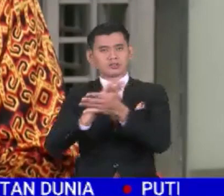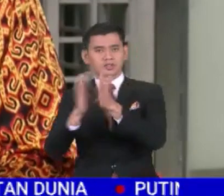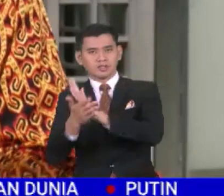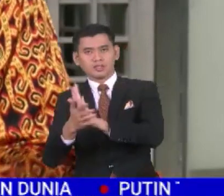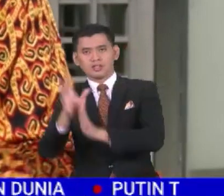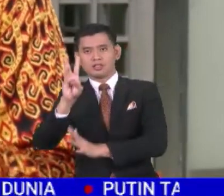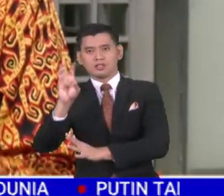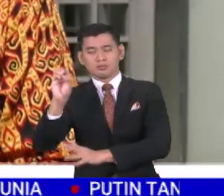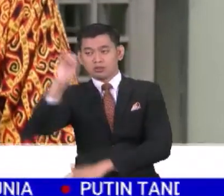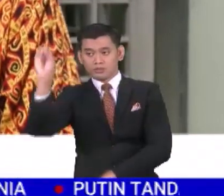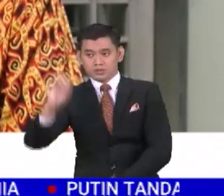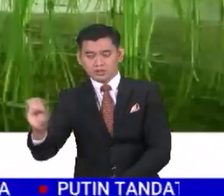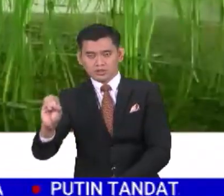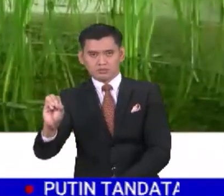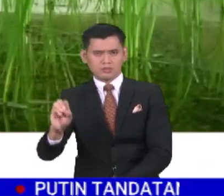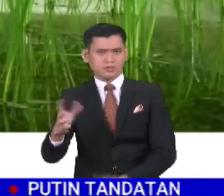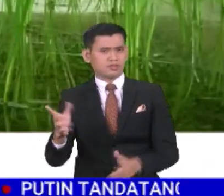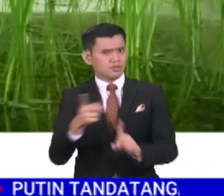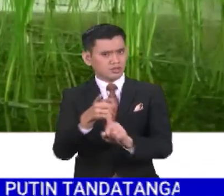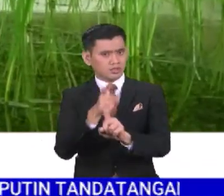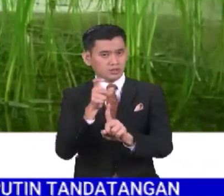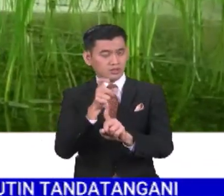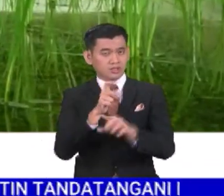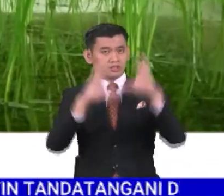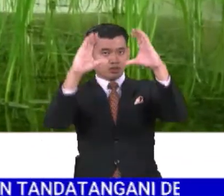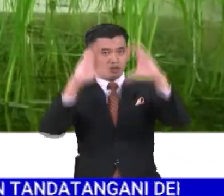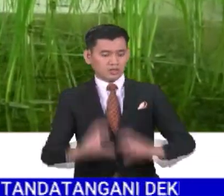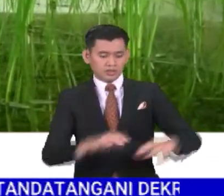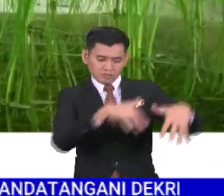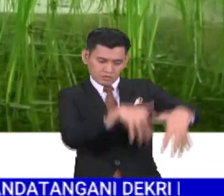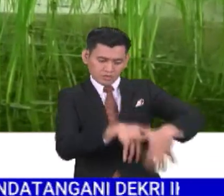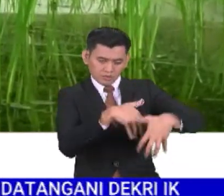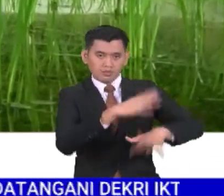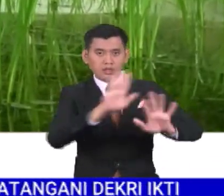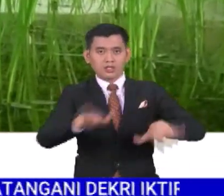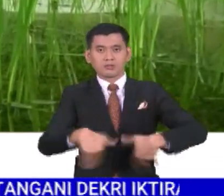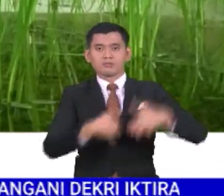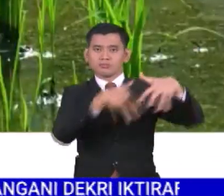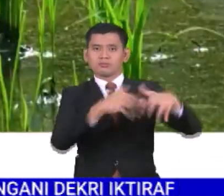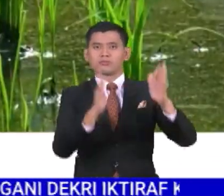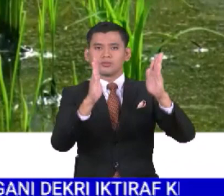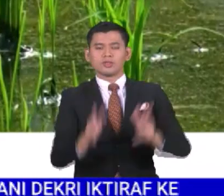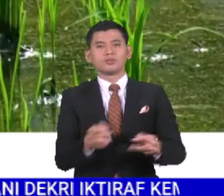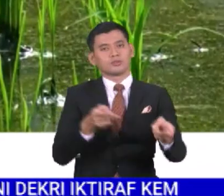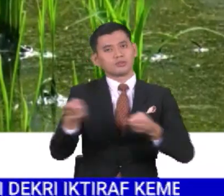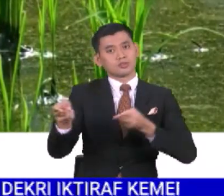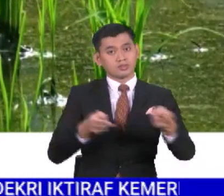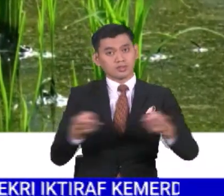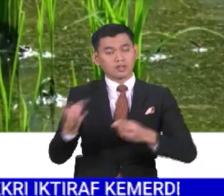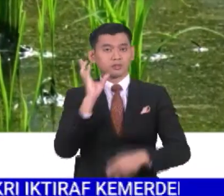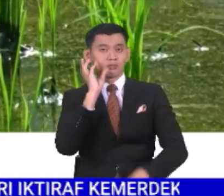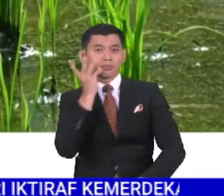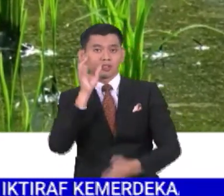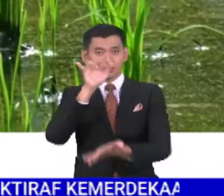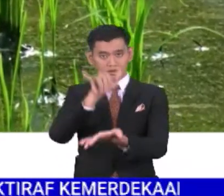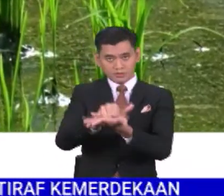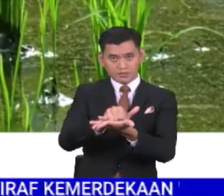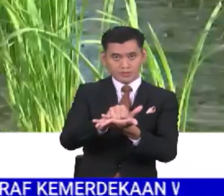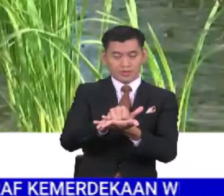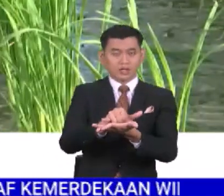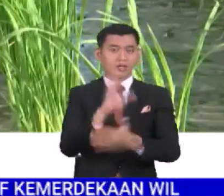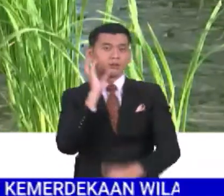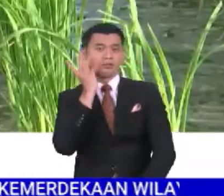bergantung kepada kaedah penanaman dan bagaimana para petani itu menguruskan padi IS21 tersebut. Selain daripada itu juga,